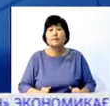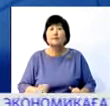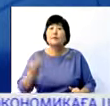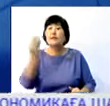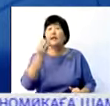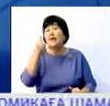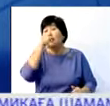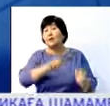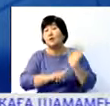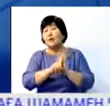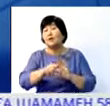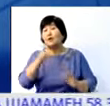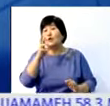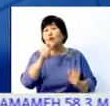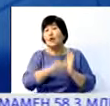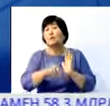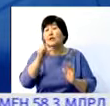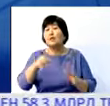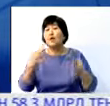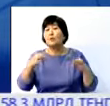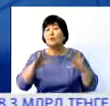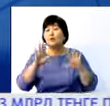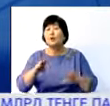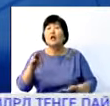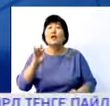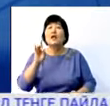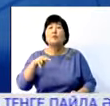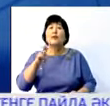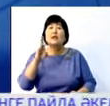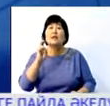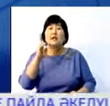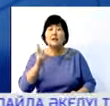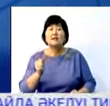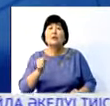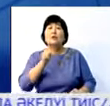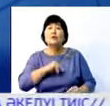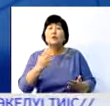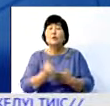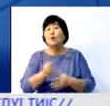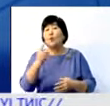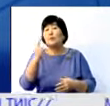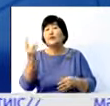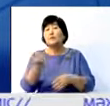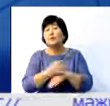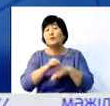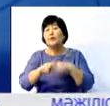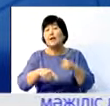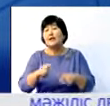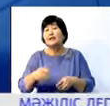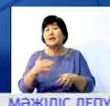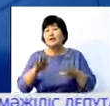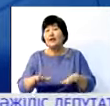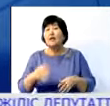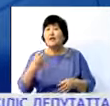Шиелде жыл басынан бері 360 адам бос орындар жәрменкесі арқылы екі қолға бір күрек тапты. 11-ші мәрте ұйымдастырылған кезекті жәрменкеде